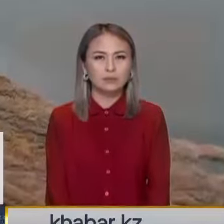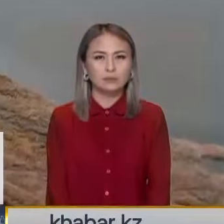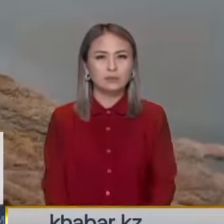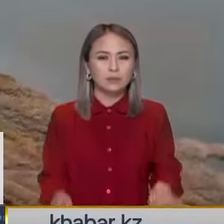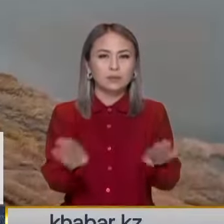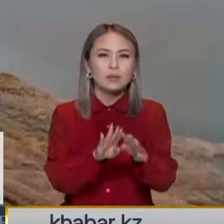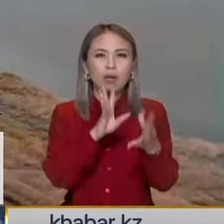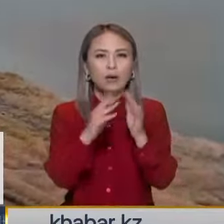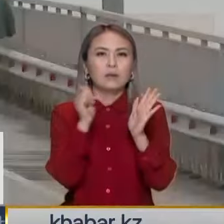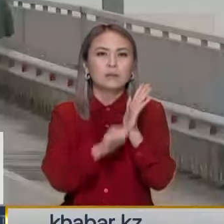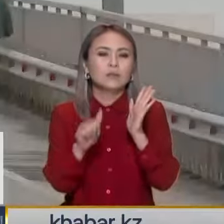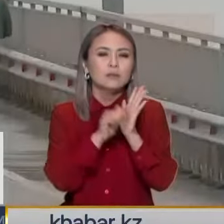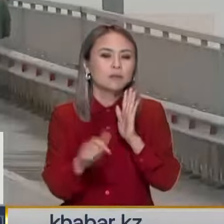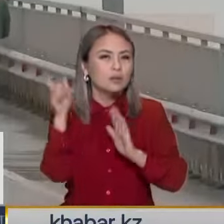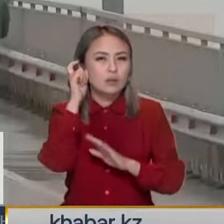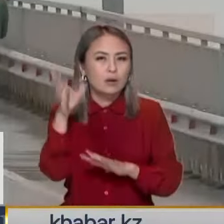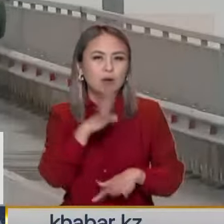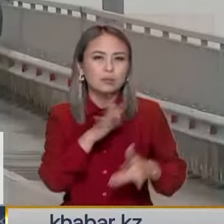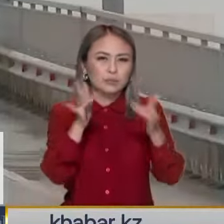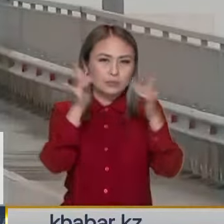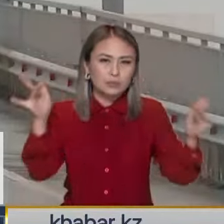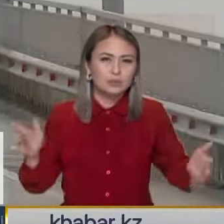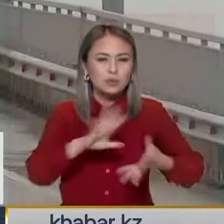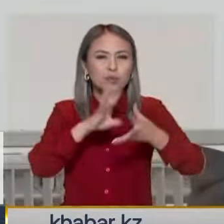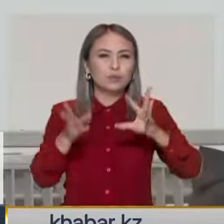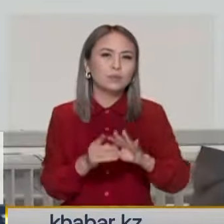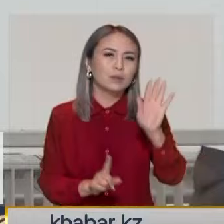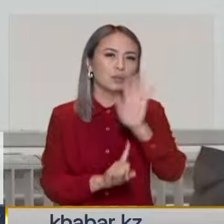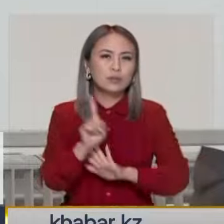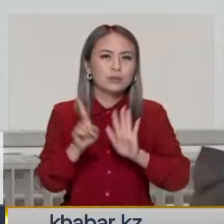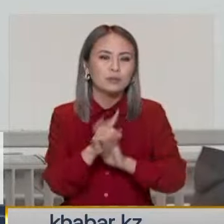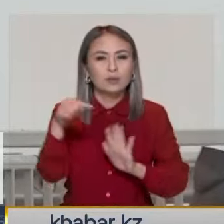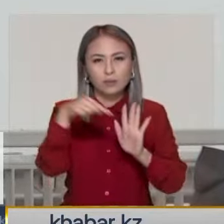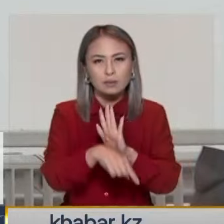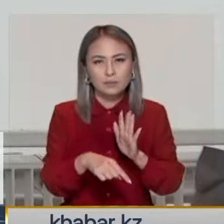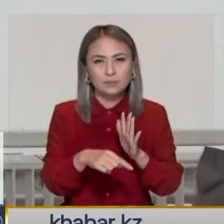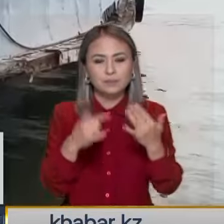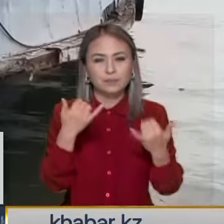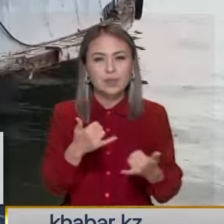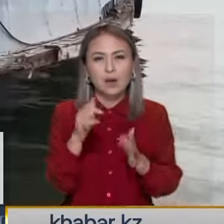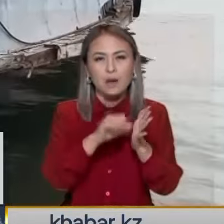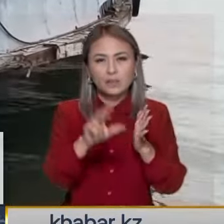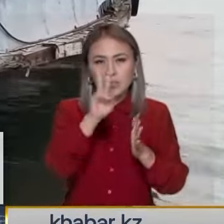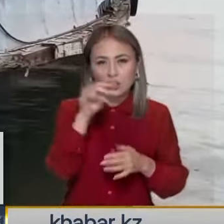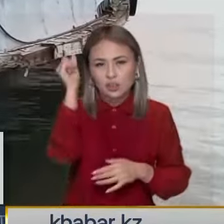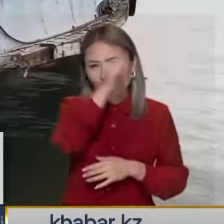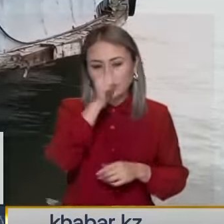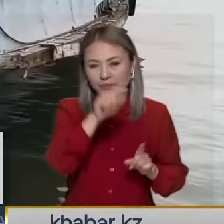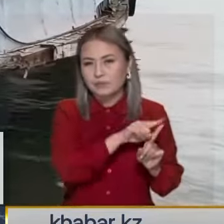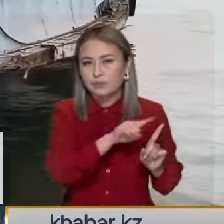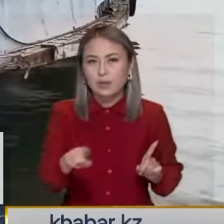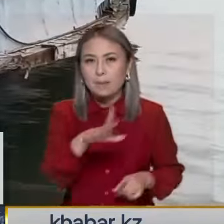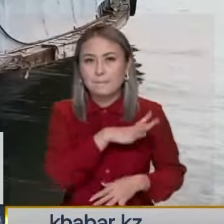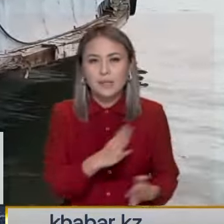Алпышыл армандаған алтын көпір, Бұқтырма су қоймасының үстінен салынған өткелді шығыс жұртшылығы ұзақ күтті. 62 жылдан бері паром арқылы қатынап келген